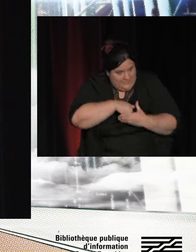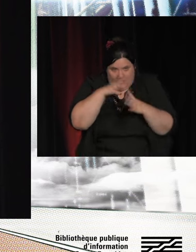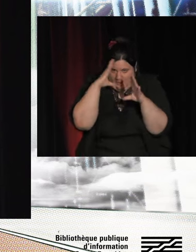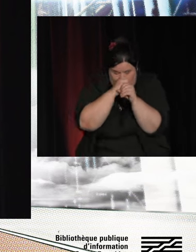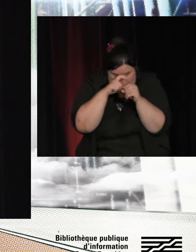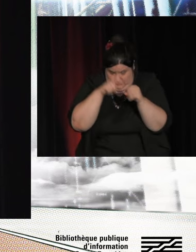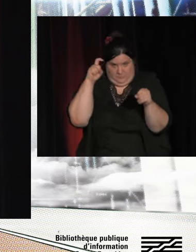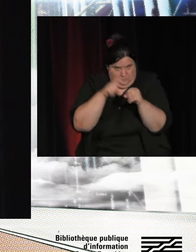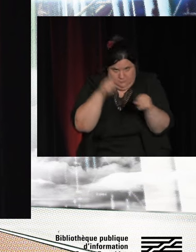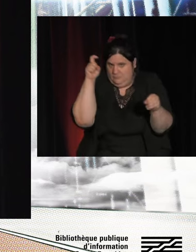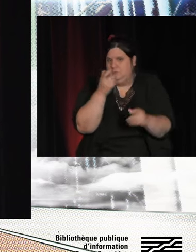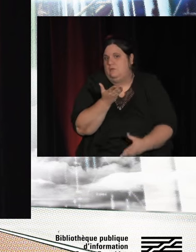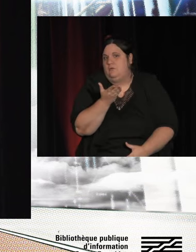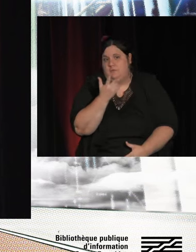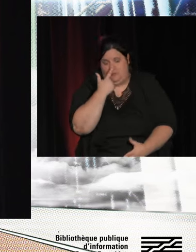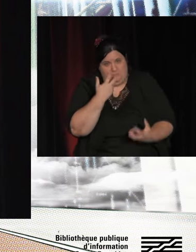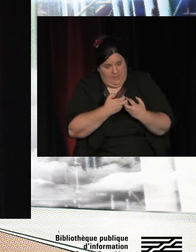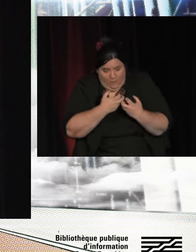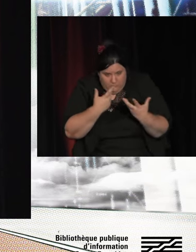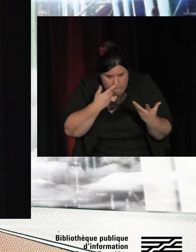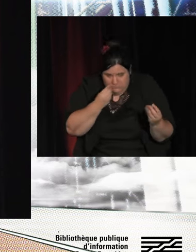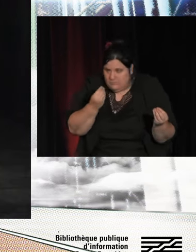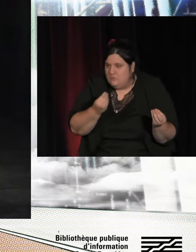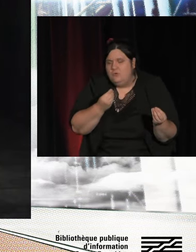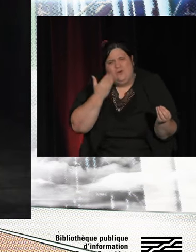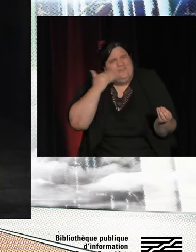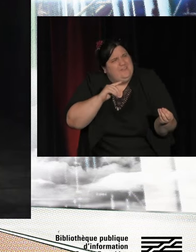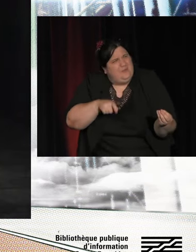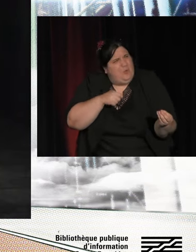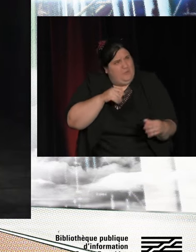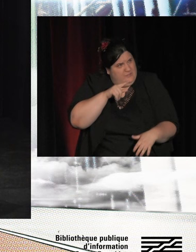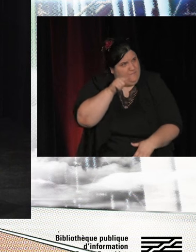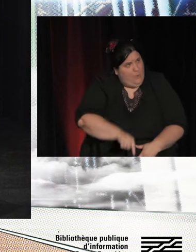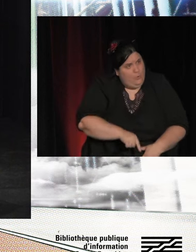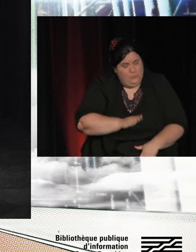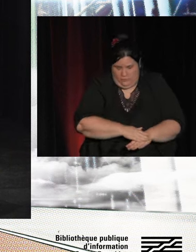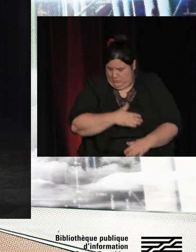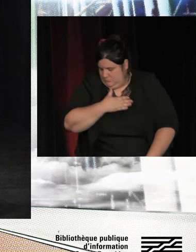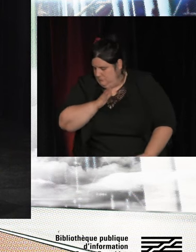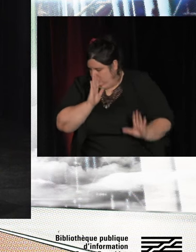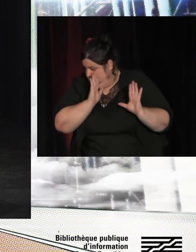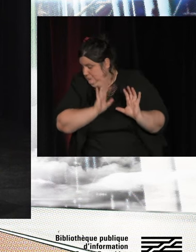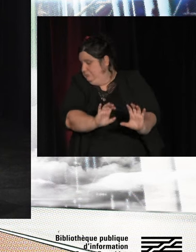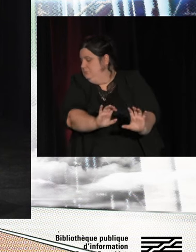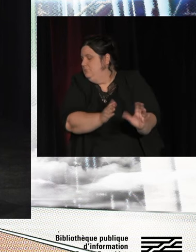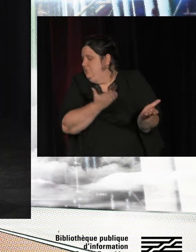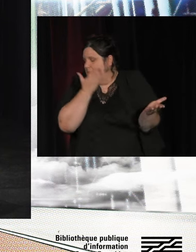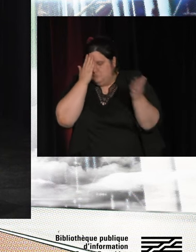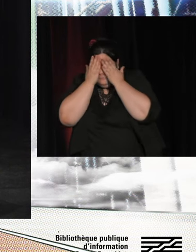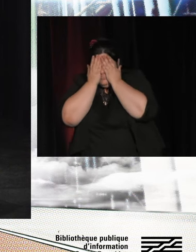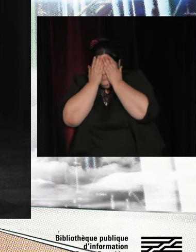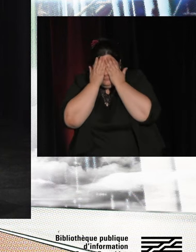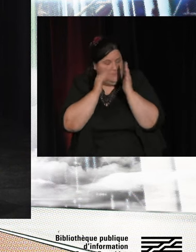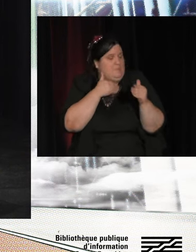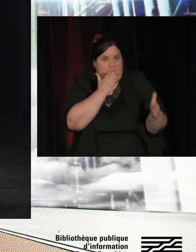l'attention. C'est-à-dire que des fois, tu ne démarres pas une tâche alors que tu sais que tu dois la faire. Tu vas procrastiner beaucoup et puis avoir ton panic monster qui va se réveiller